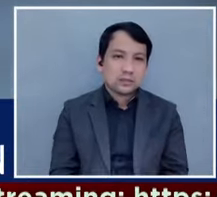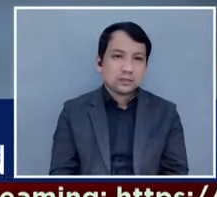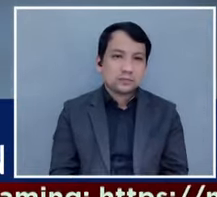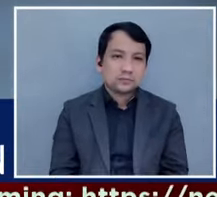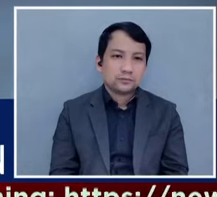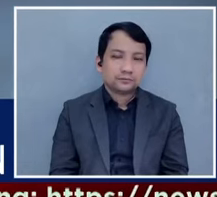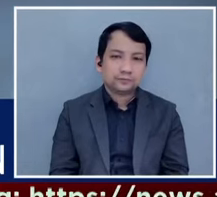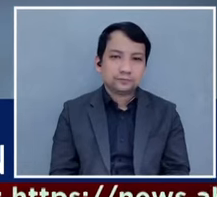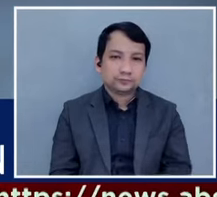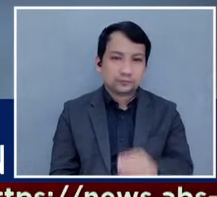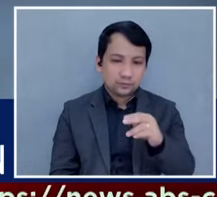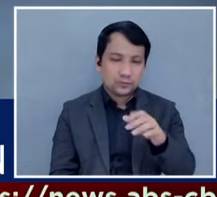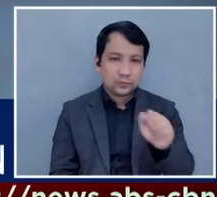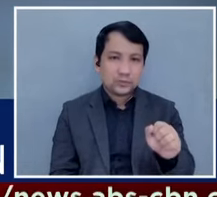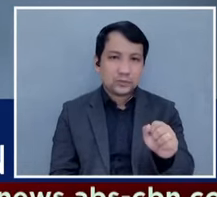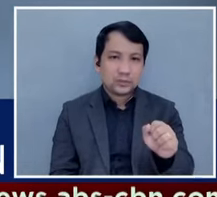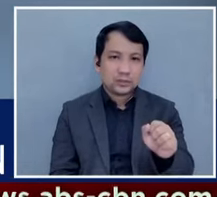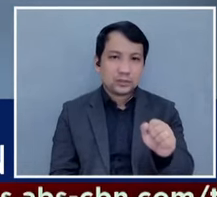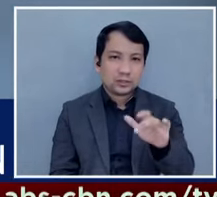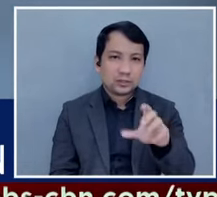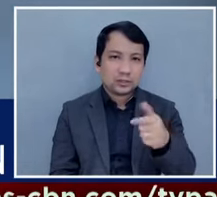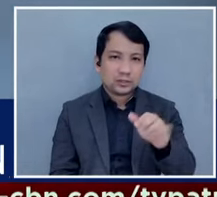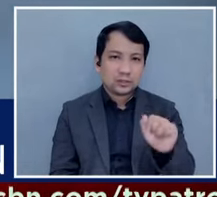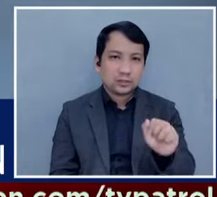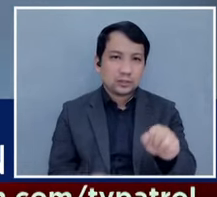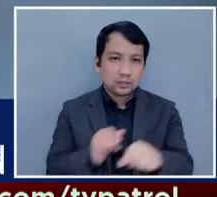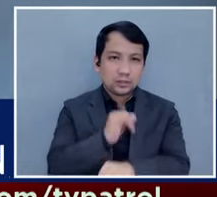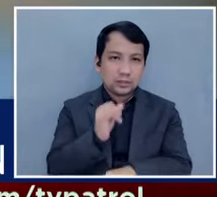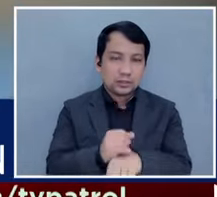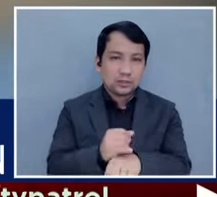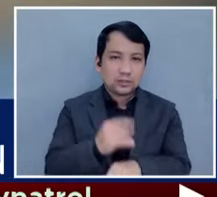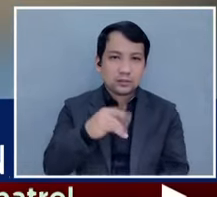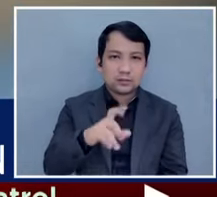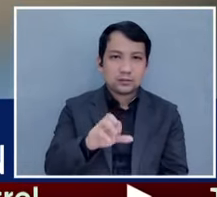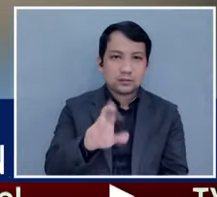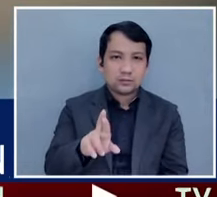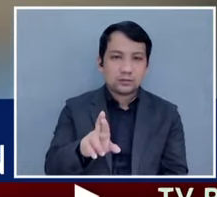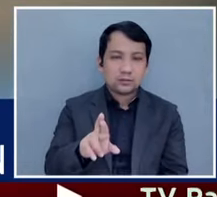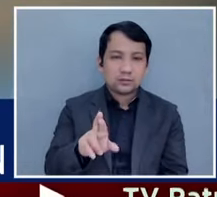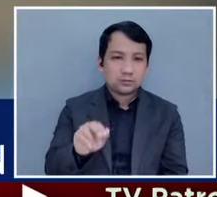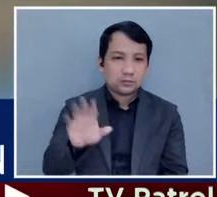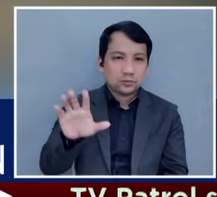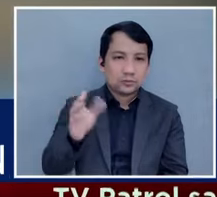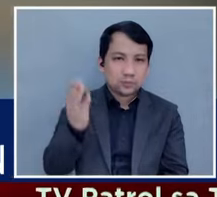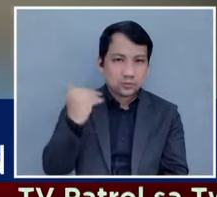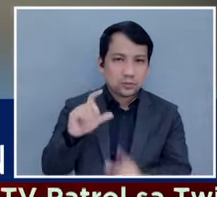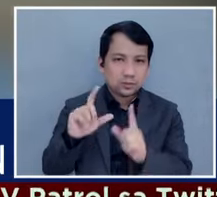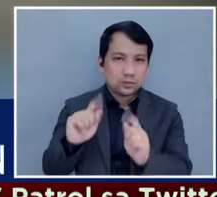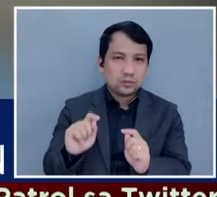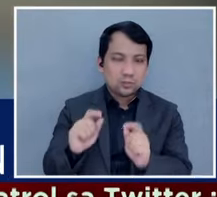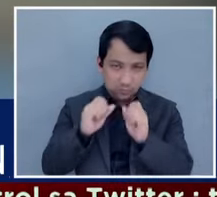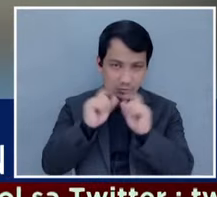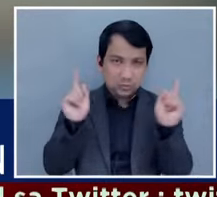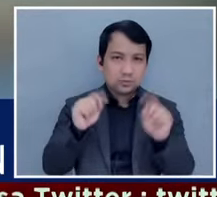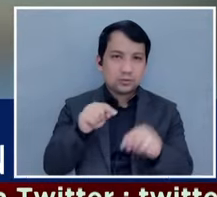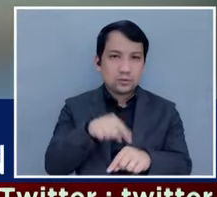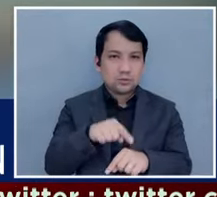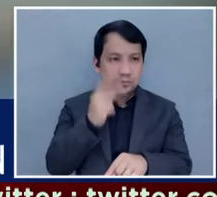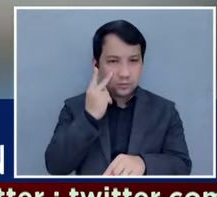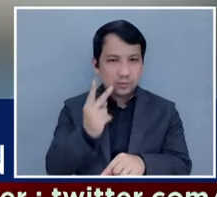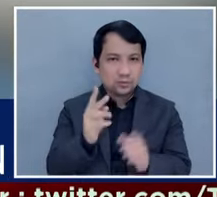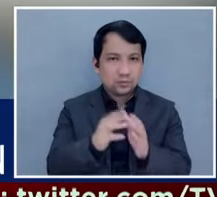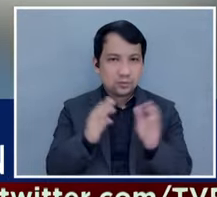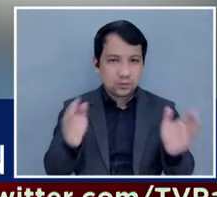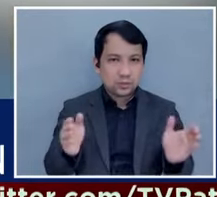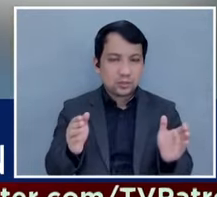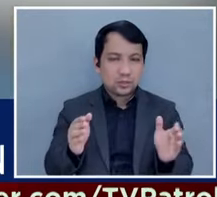magpupungko rock pool sa Siargao Island sa bayan ng Pilar, Surigao del Norte noong Sabado. Ikinagulat ng mga turista ang dambuhalang